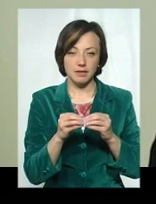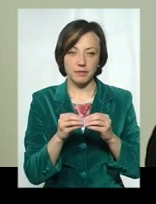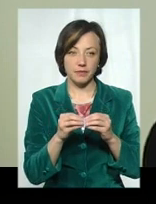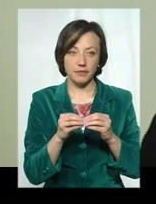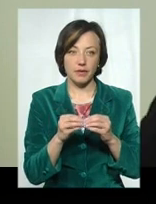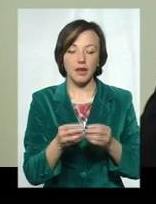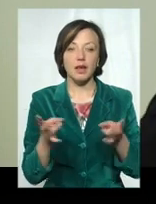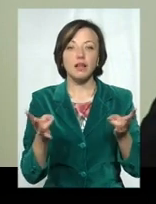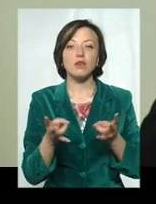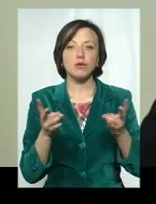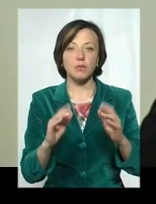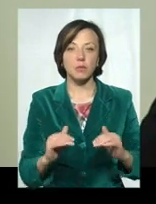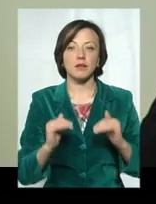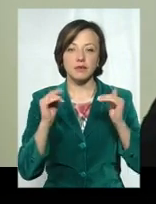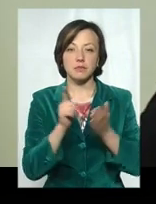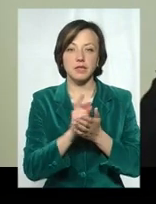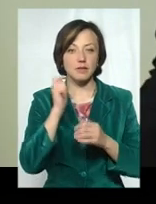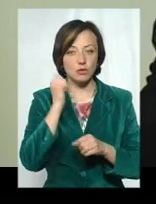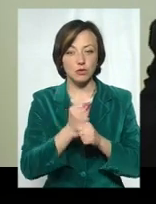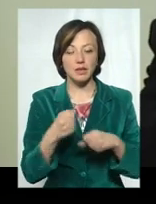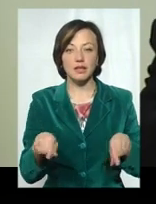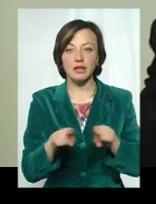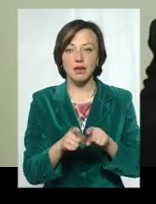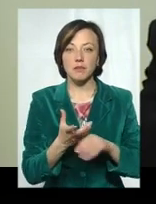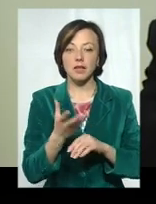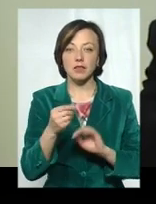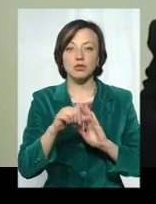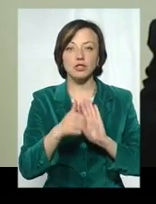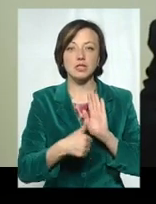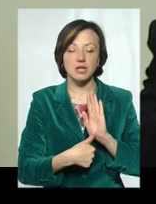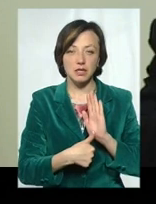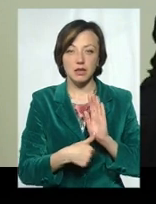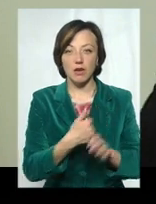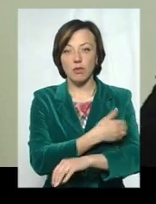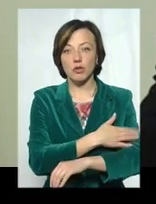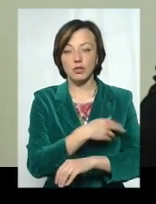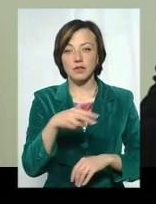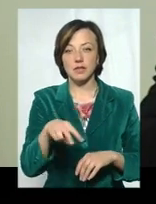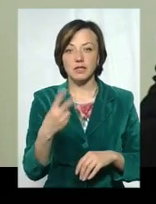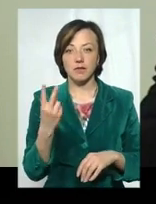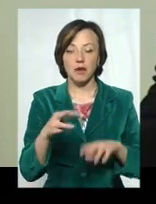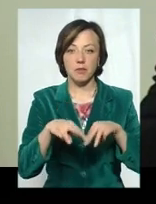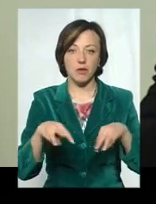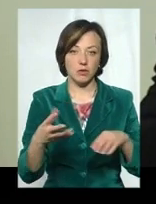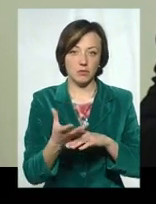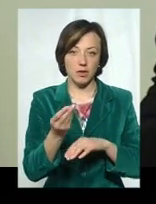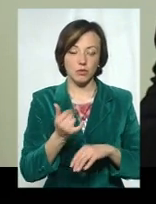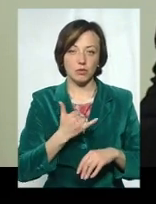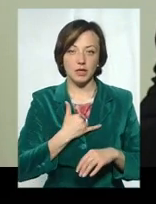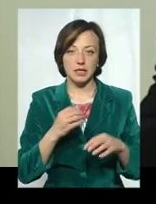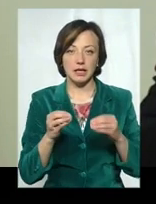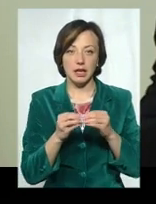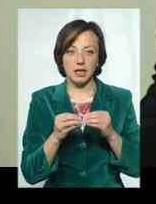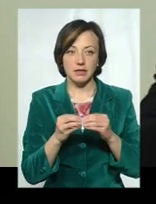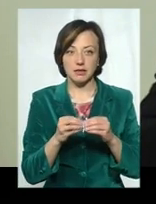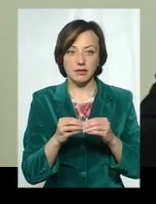Для чого нам підвищувати пенсійний вік? Нам потрібно зробити так, щоб платило 16. В Польщі 22 мільйони платить. У нас 10.